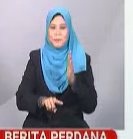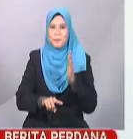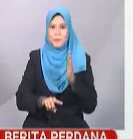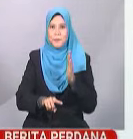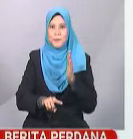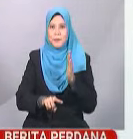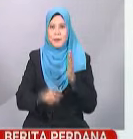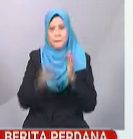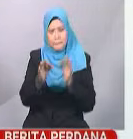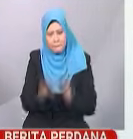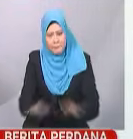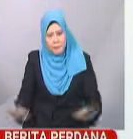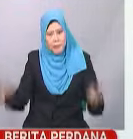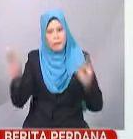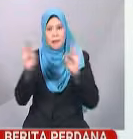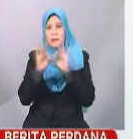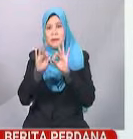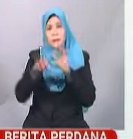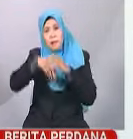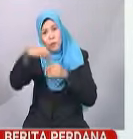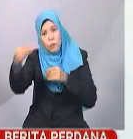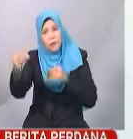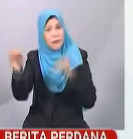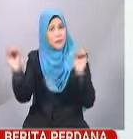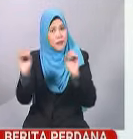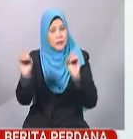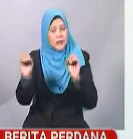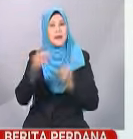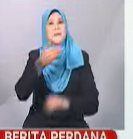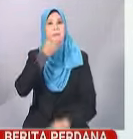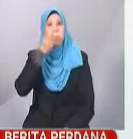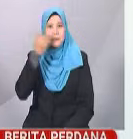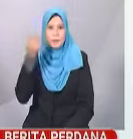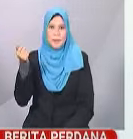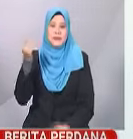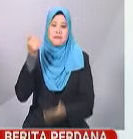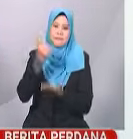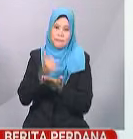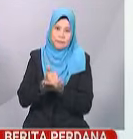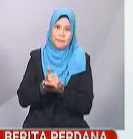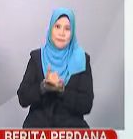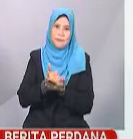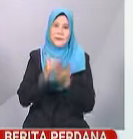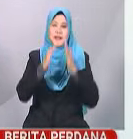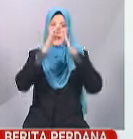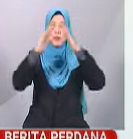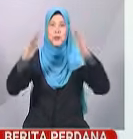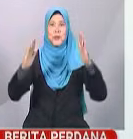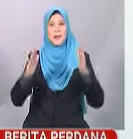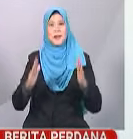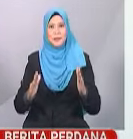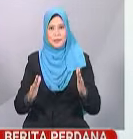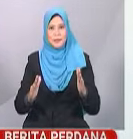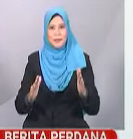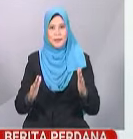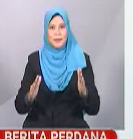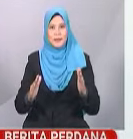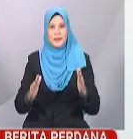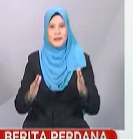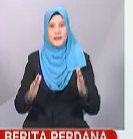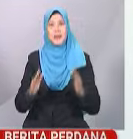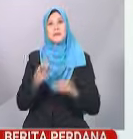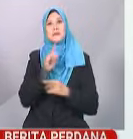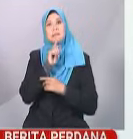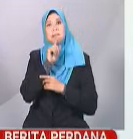perkara mustahak untuk dilaksanakan di luar, adalah lebih baik kita berada di dalam rumah. Ini adalah untuk